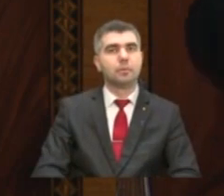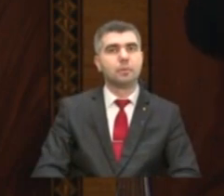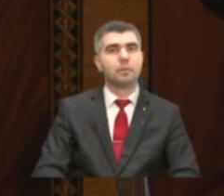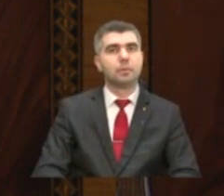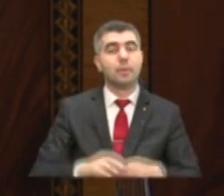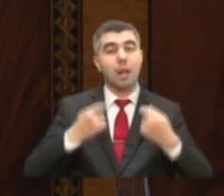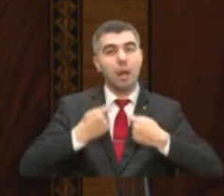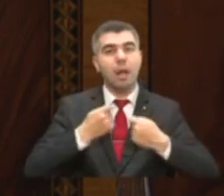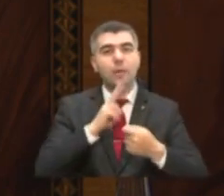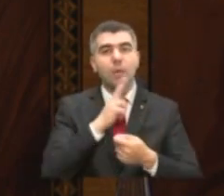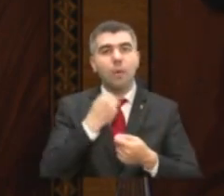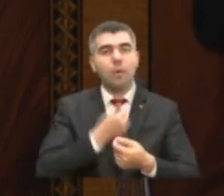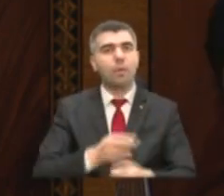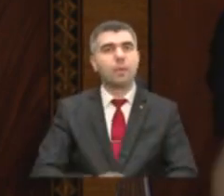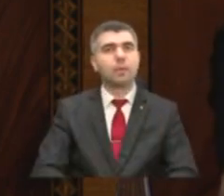السيد رئيس الحكومة،